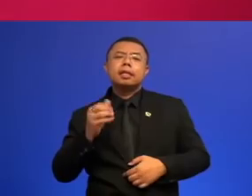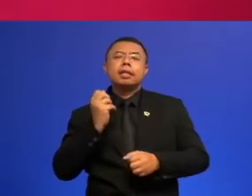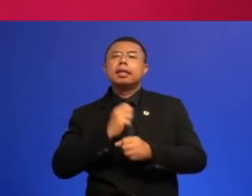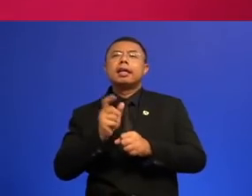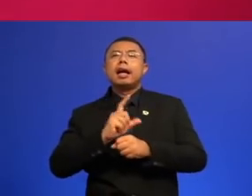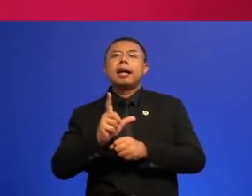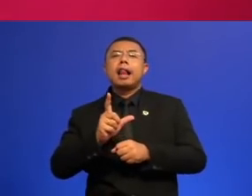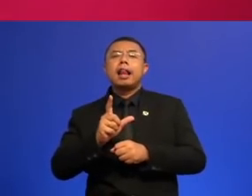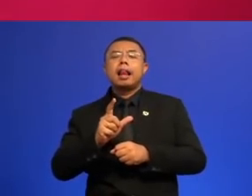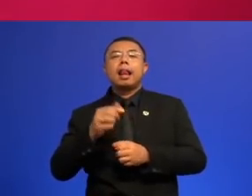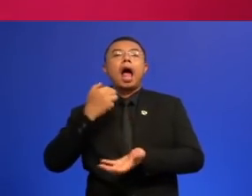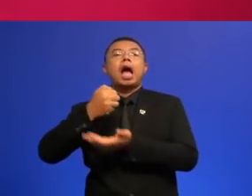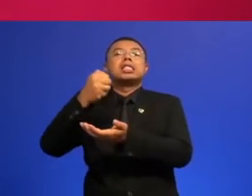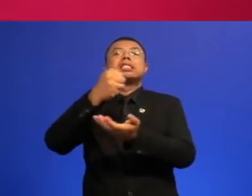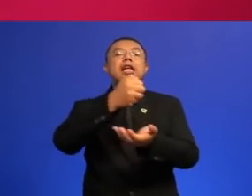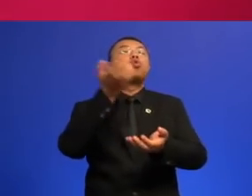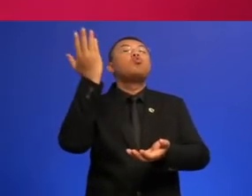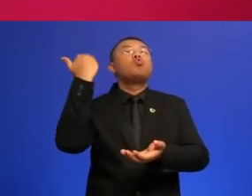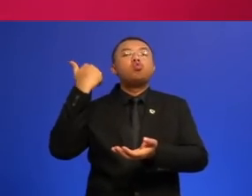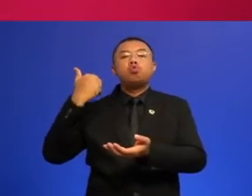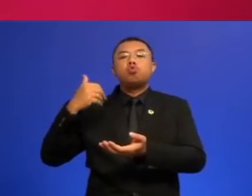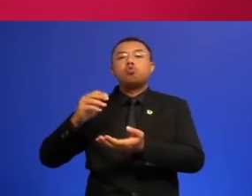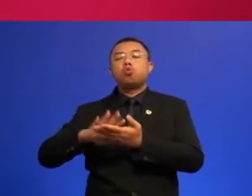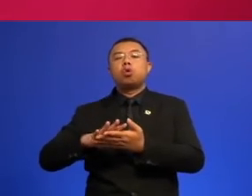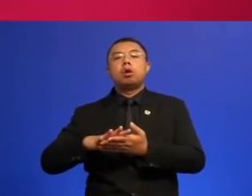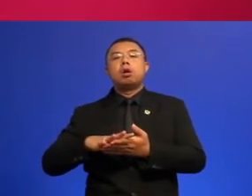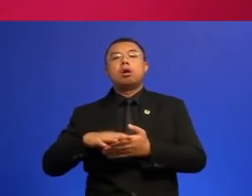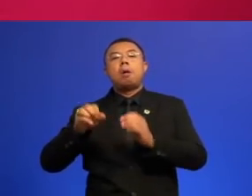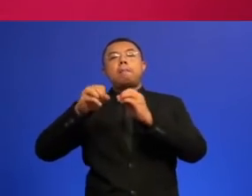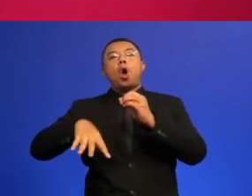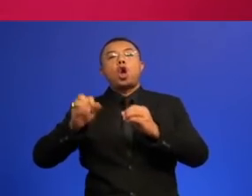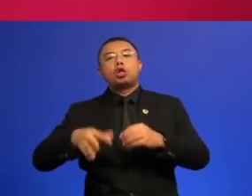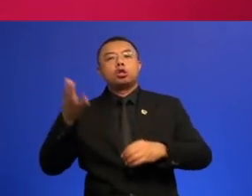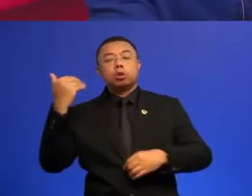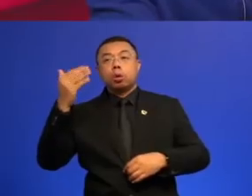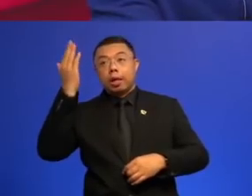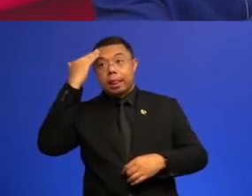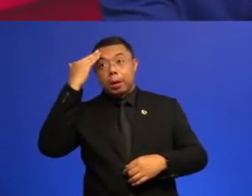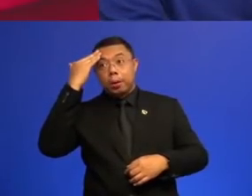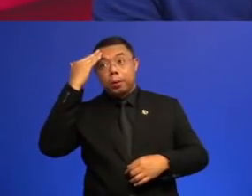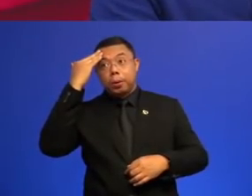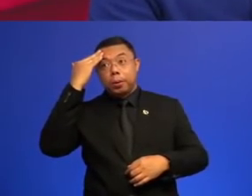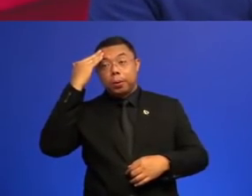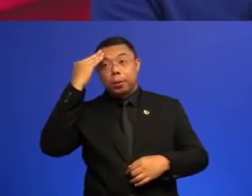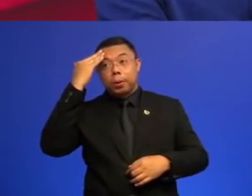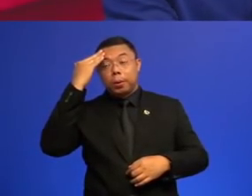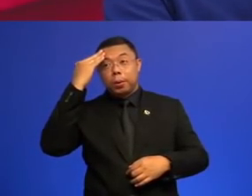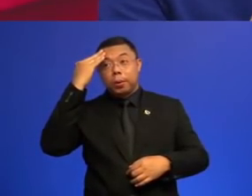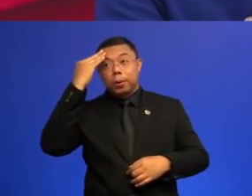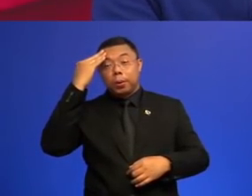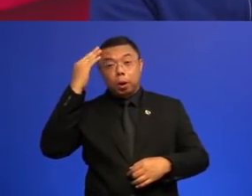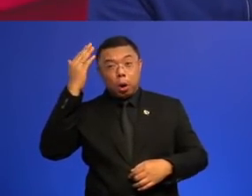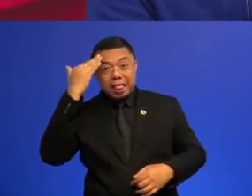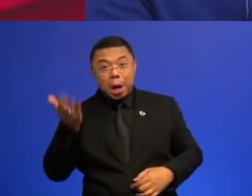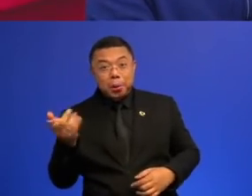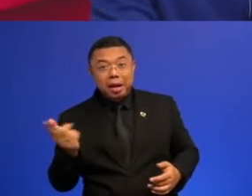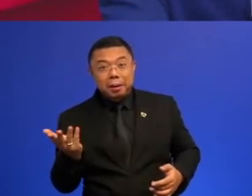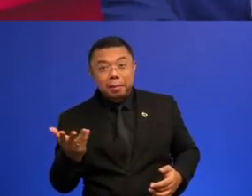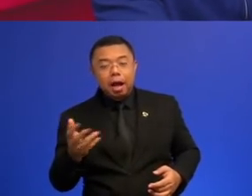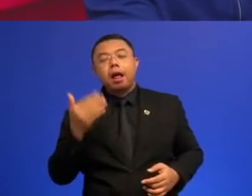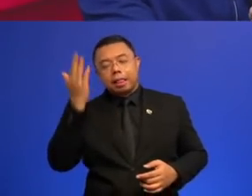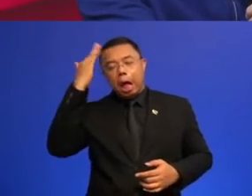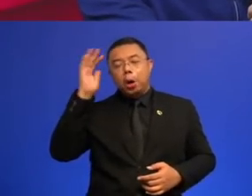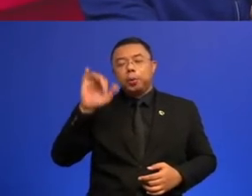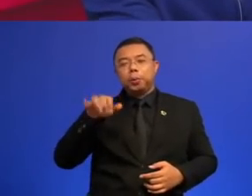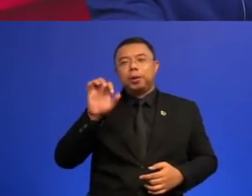gagal tadi itu asetnya. Iya, mengelola keuangannya. Mengelola keuangan ya. Kok tahu? Ditulis Pak. Dia bilang.